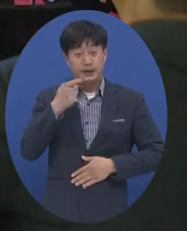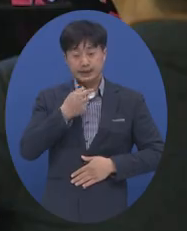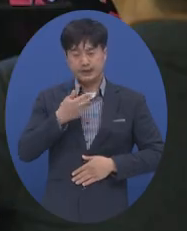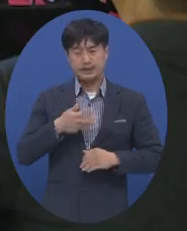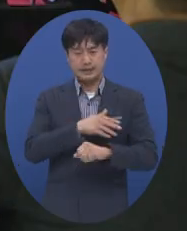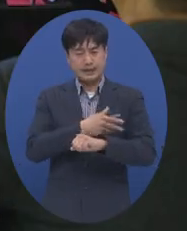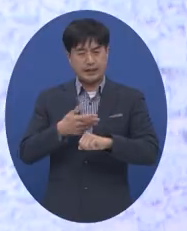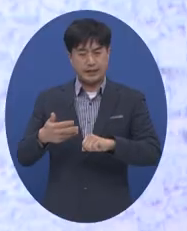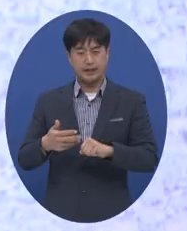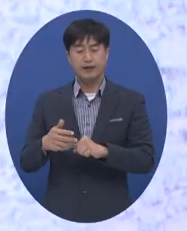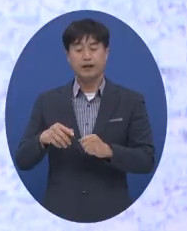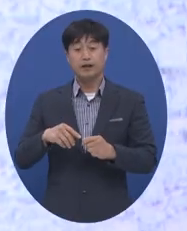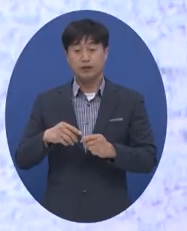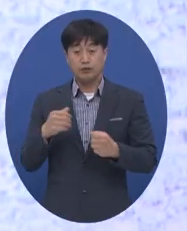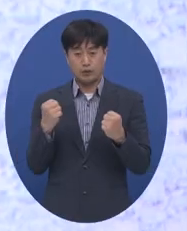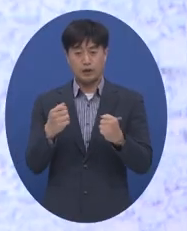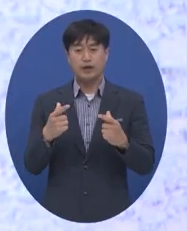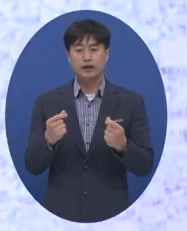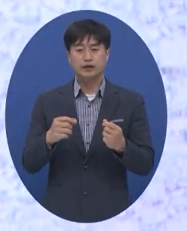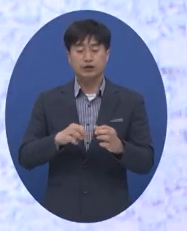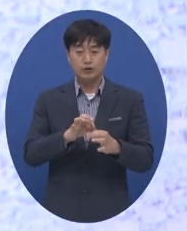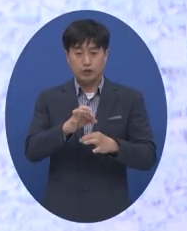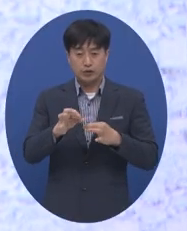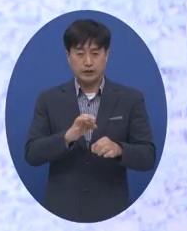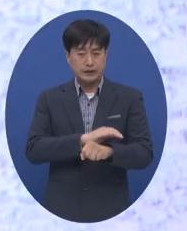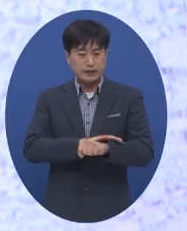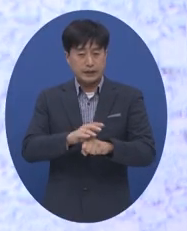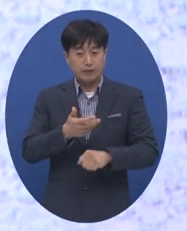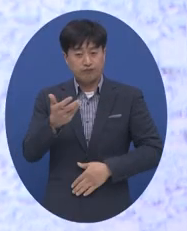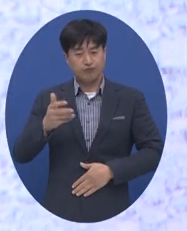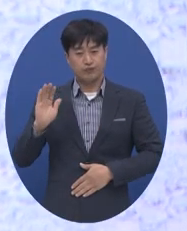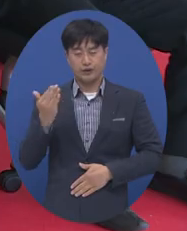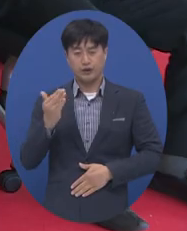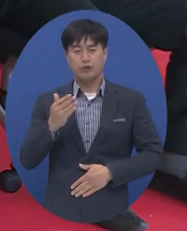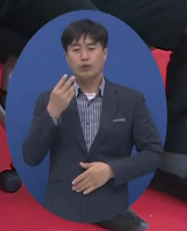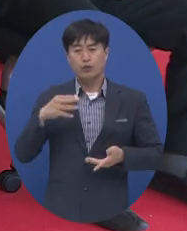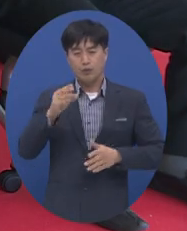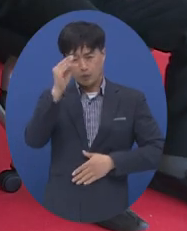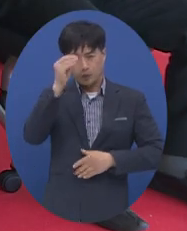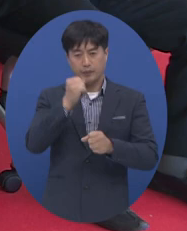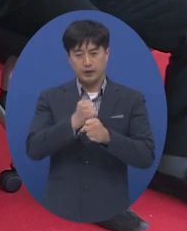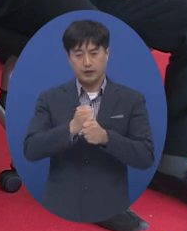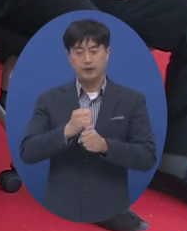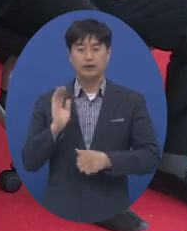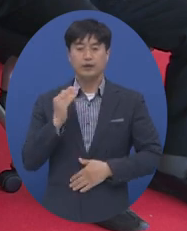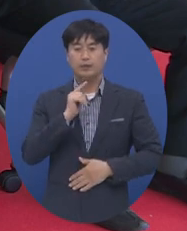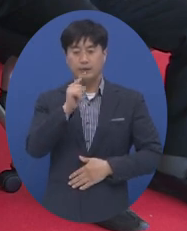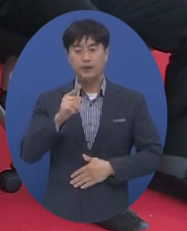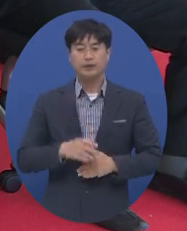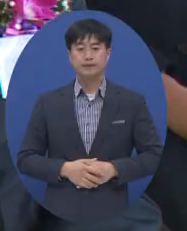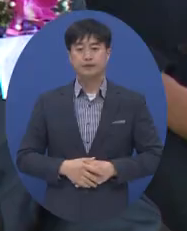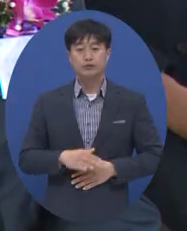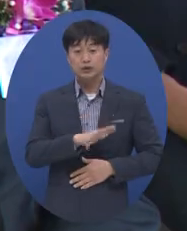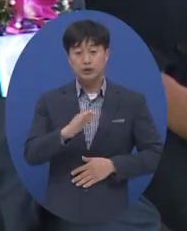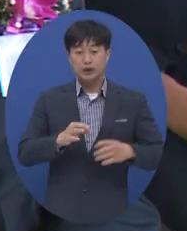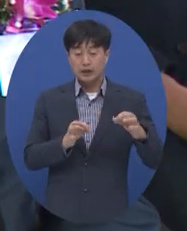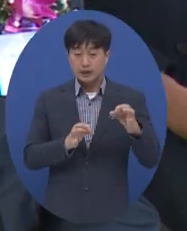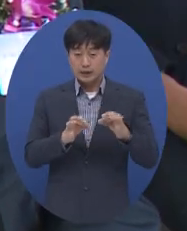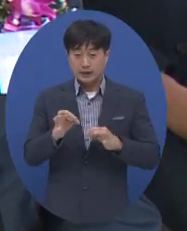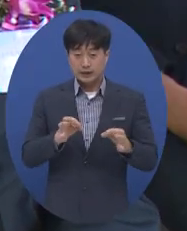건강한 것처럼 경제도 순환이 잘 돼야 살아난다며 경기도가 새롭게 모범을 만들어 나갈 것이라고 말했습니다.